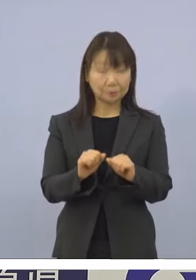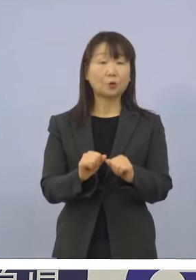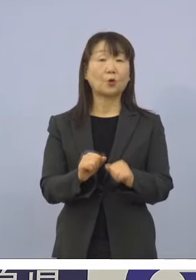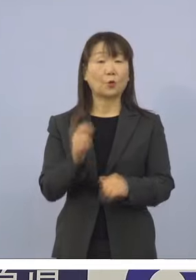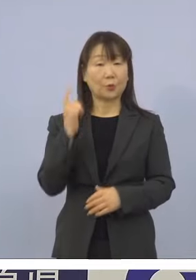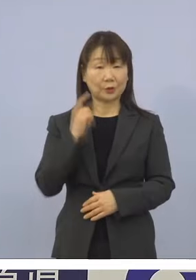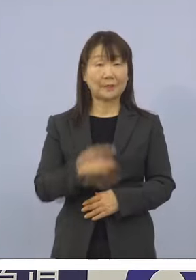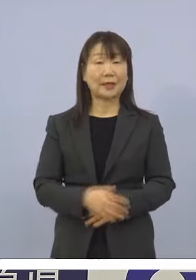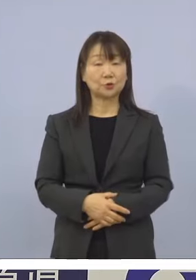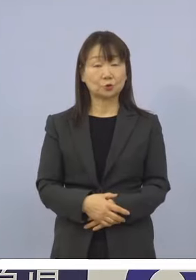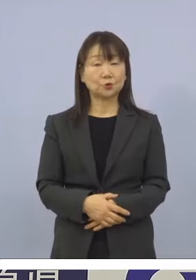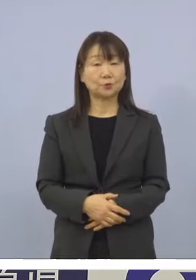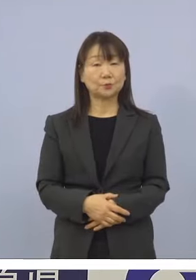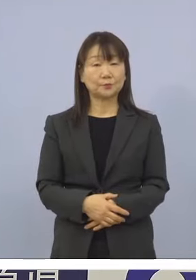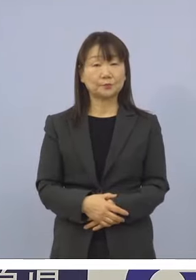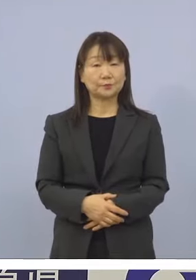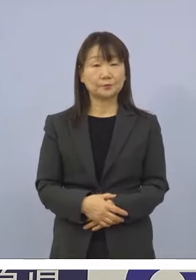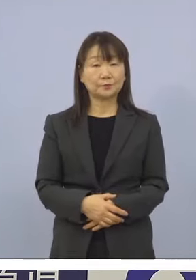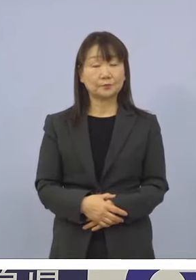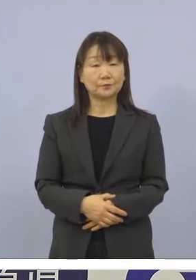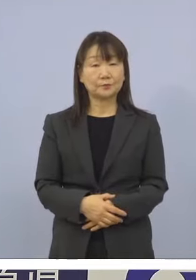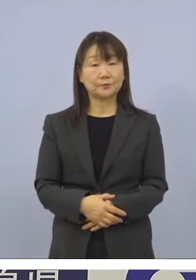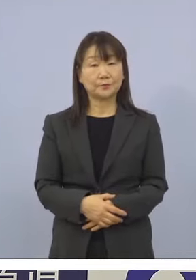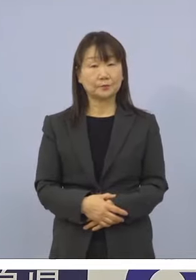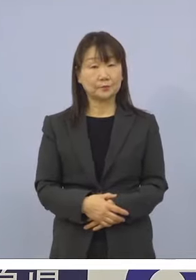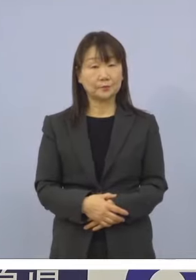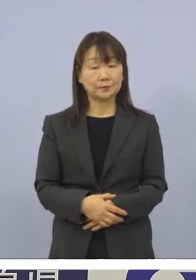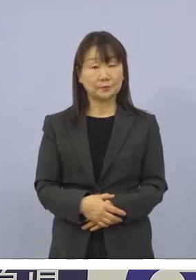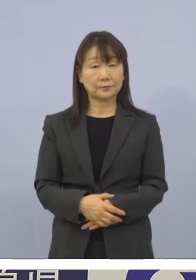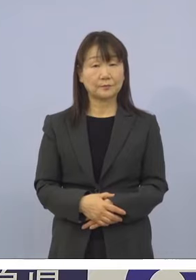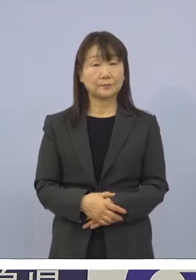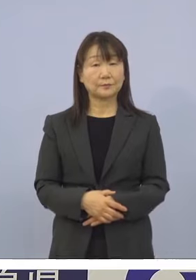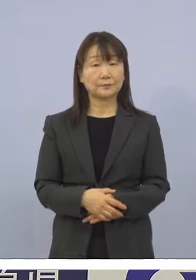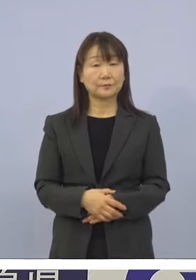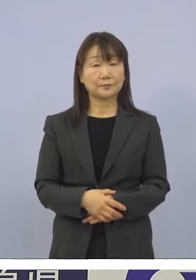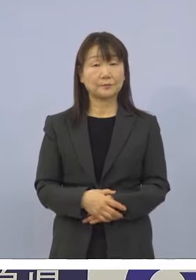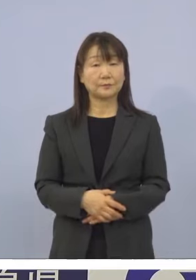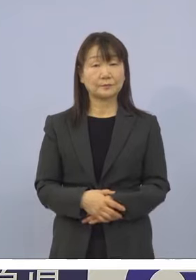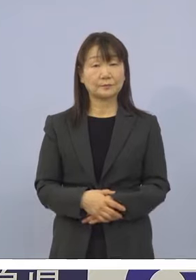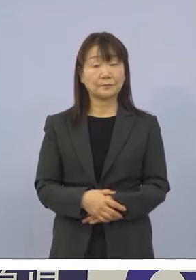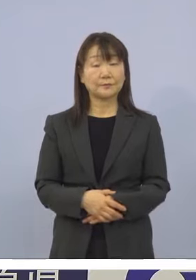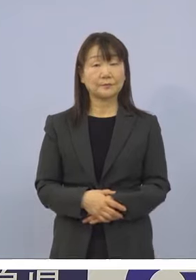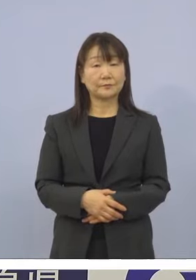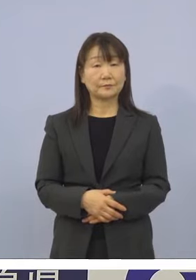で、まあ、この点については